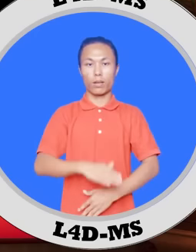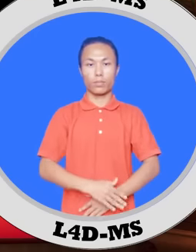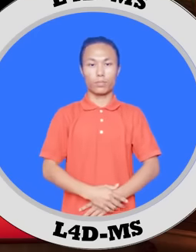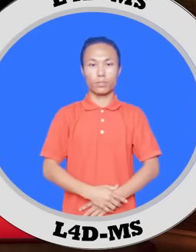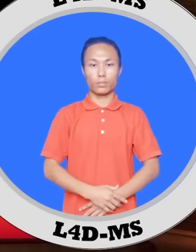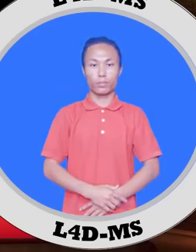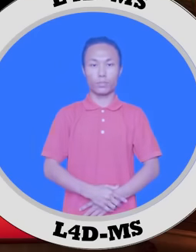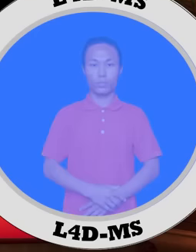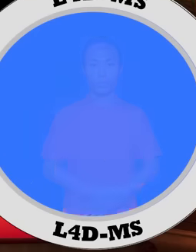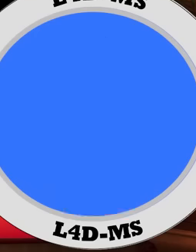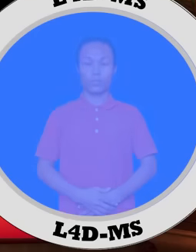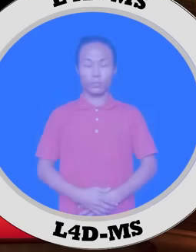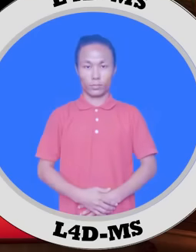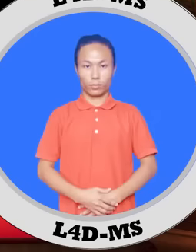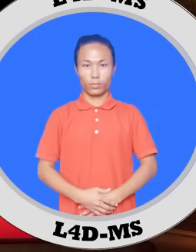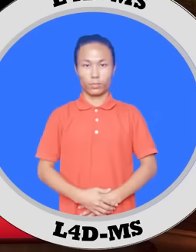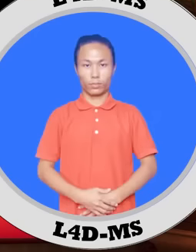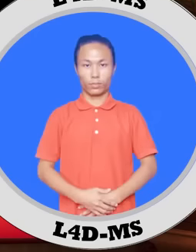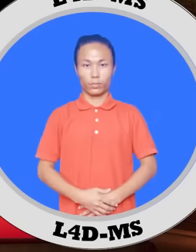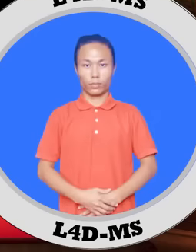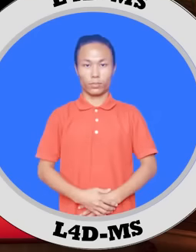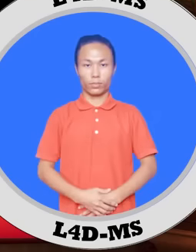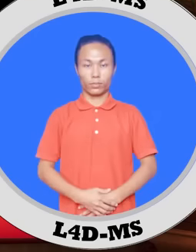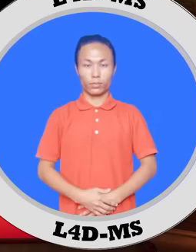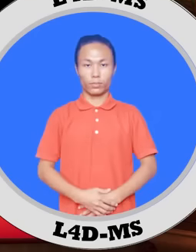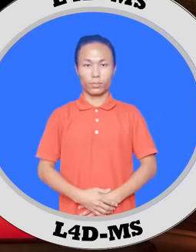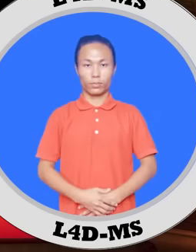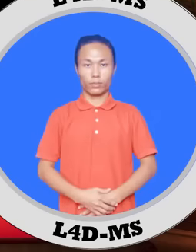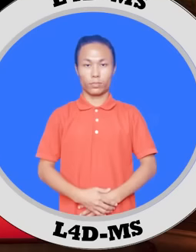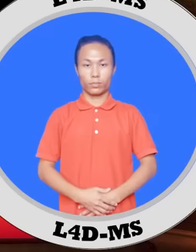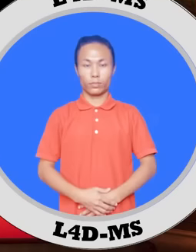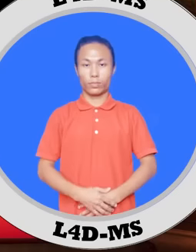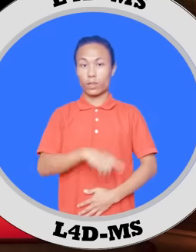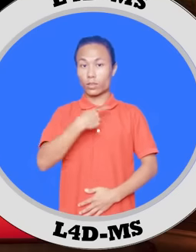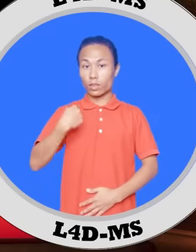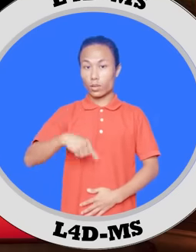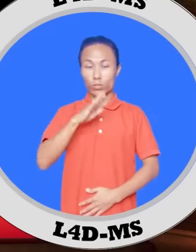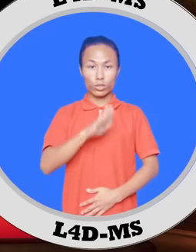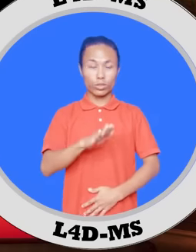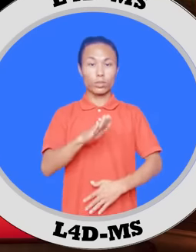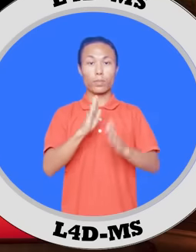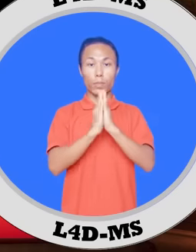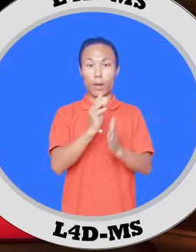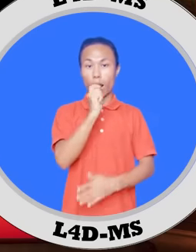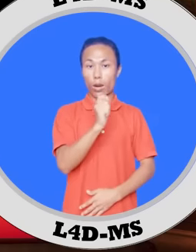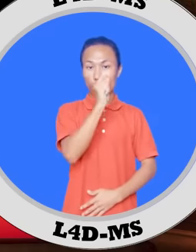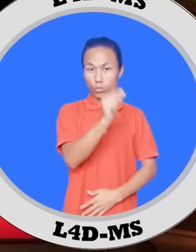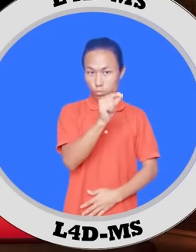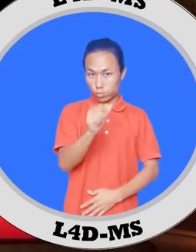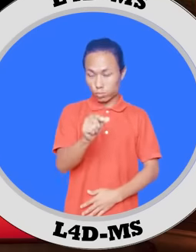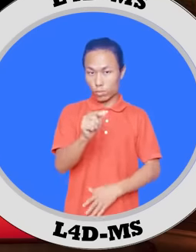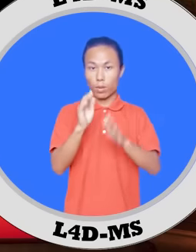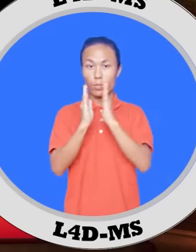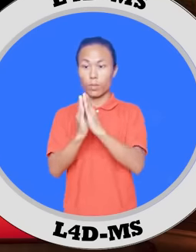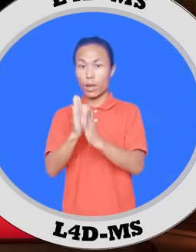လို့အဆိုပါစာမှာပါရှိပါတယ်။တရုတ်နယ်စပ်ဒေသနယ်စပ်အရက်သူအရက်သားတွေနဲ့မြန်မာပြည်ရင်းရှိတရုတ်ပြည်သားလု